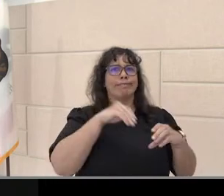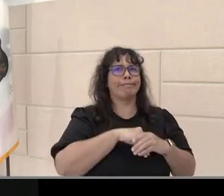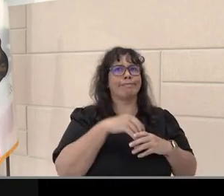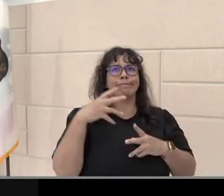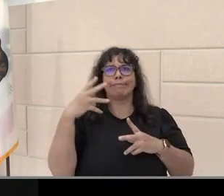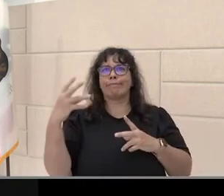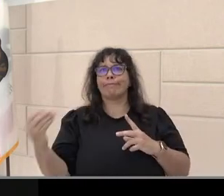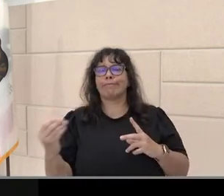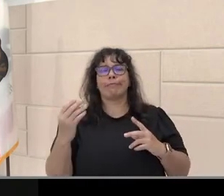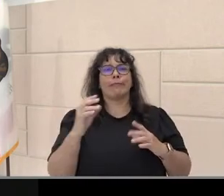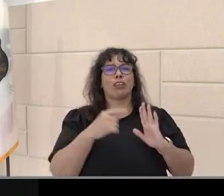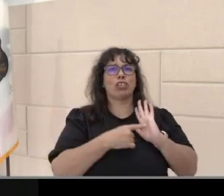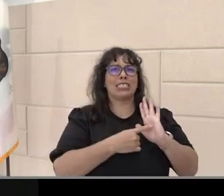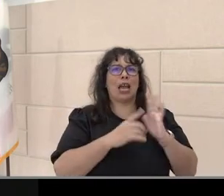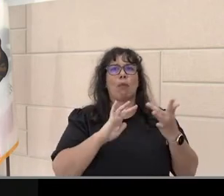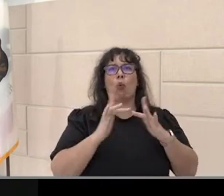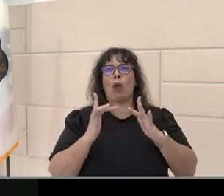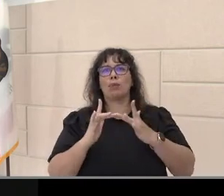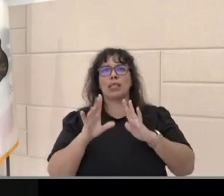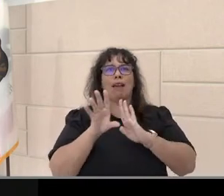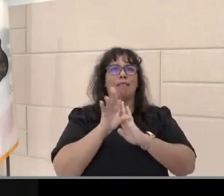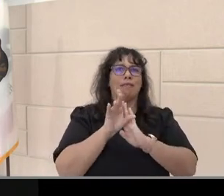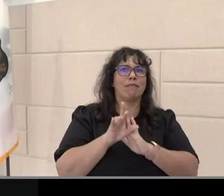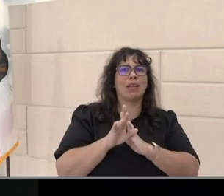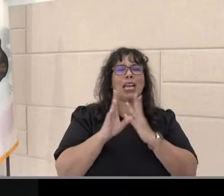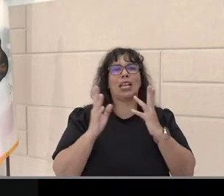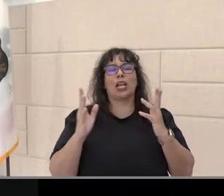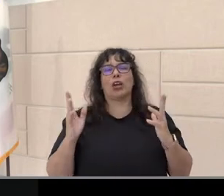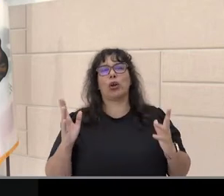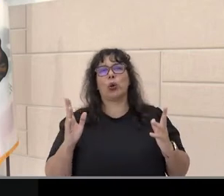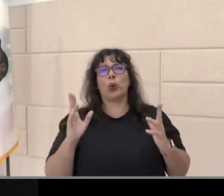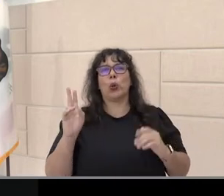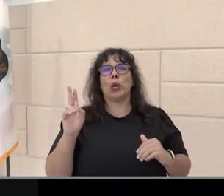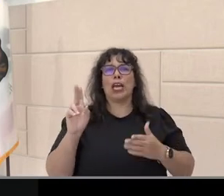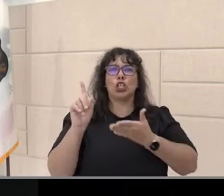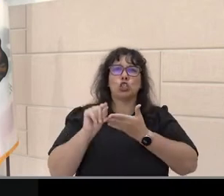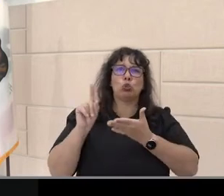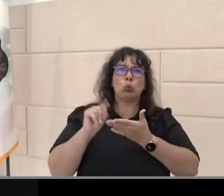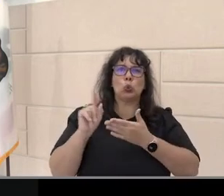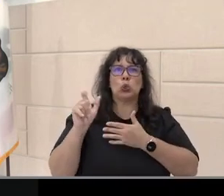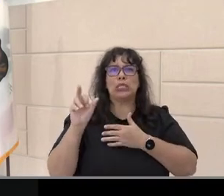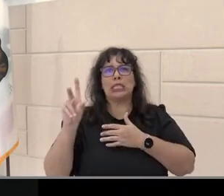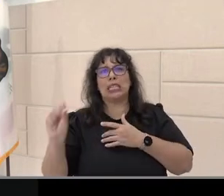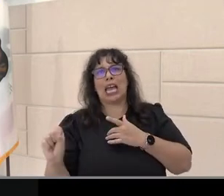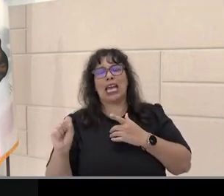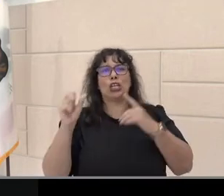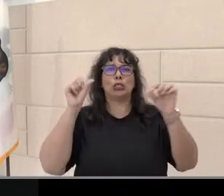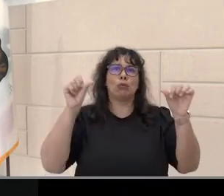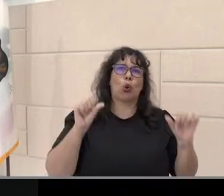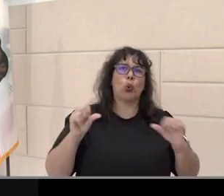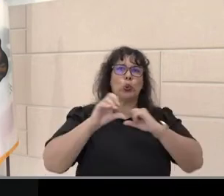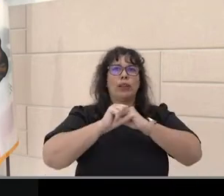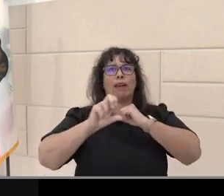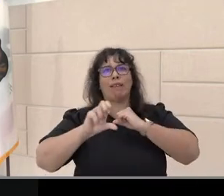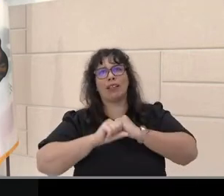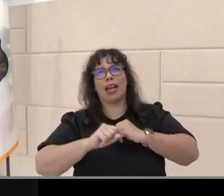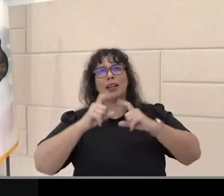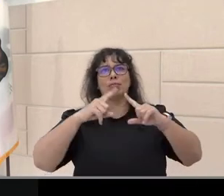ងមានដូចជា website ហើយនឹង newsletter សំក